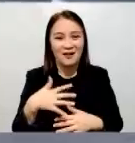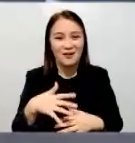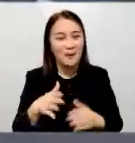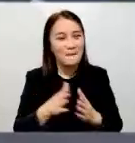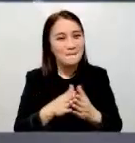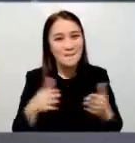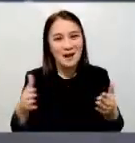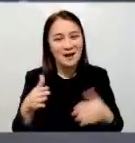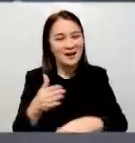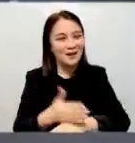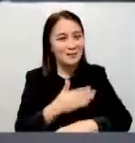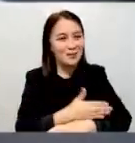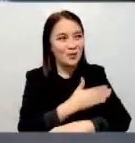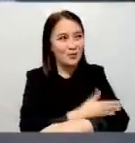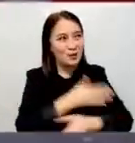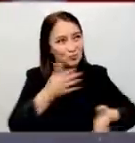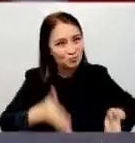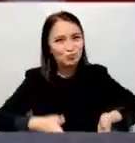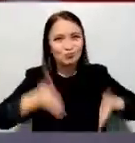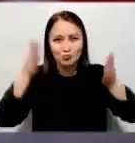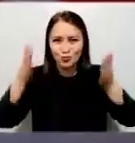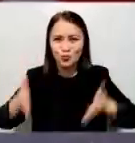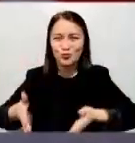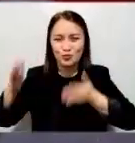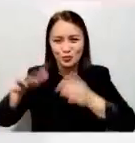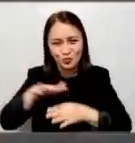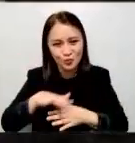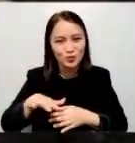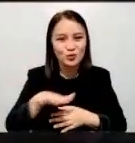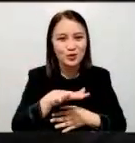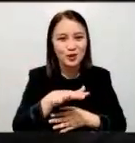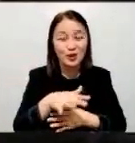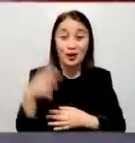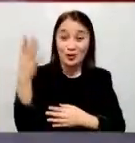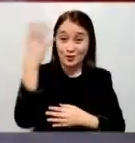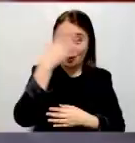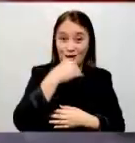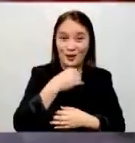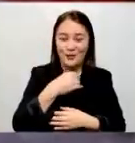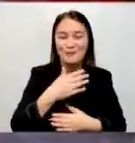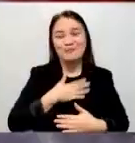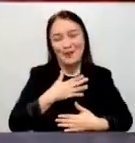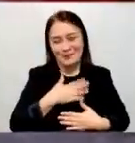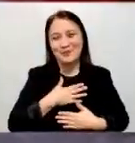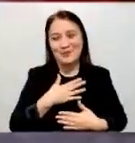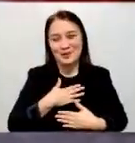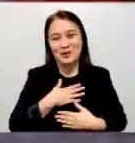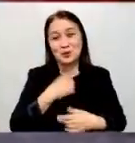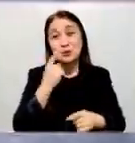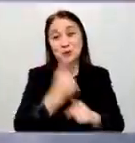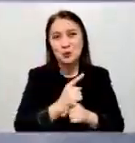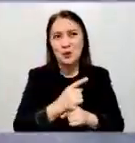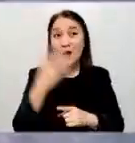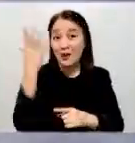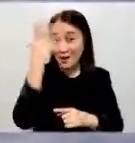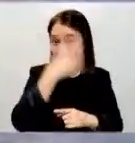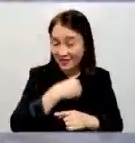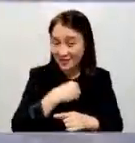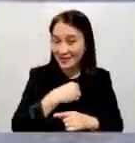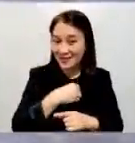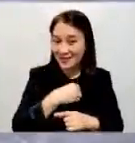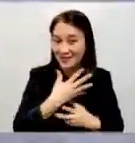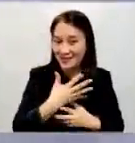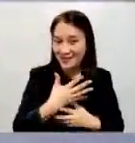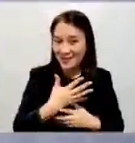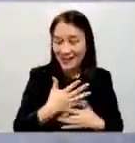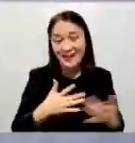with the buildings, with the surroundings. Maganda naman po. Sobrang saya po. Maganda po siya. Tapos,